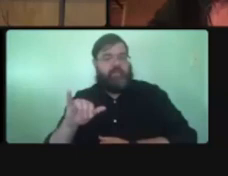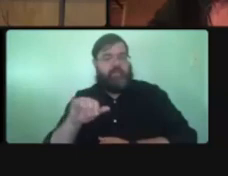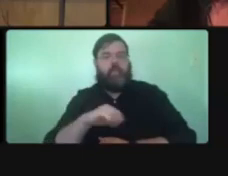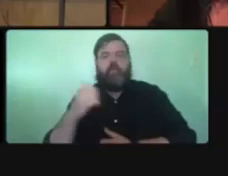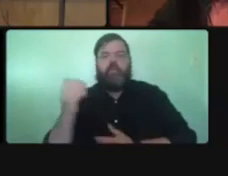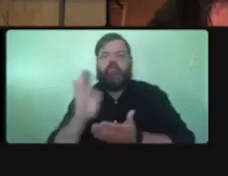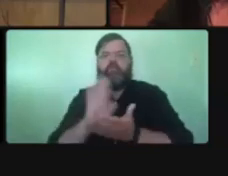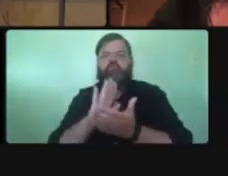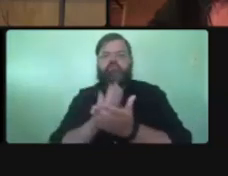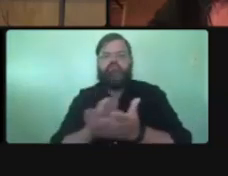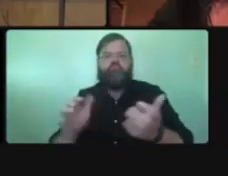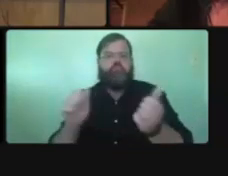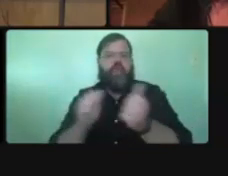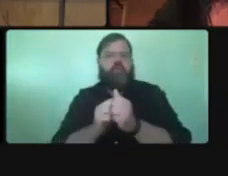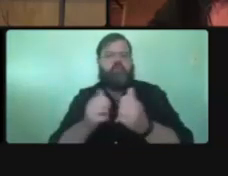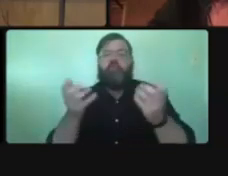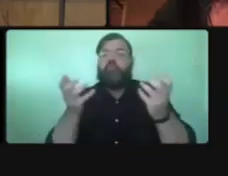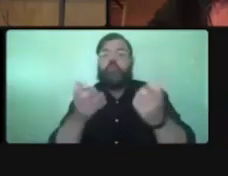matengenezo,